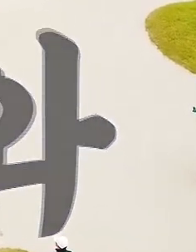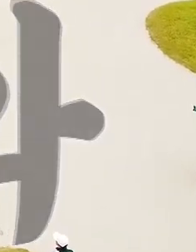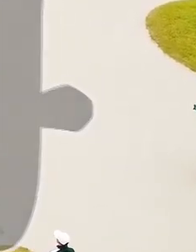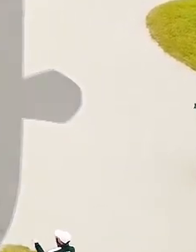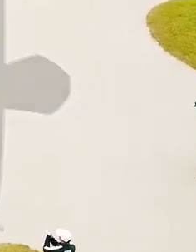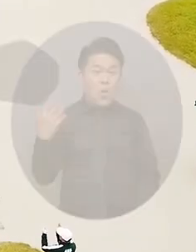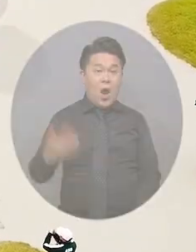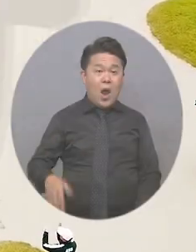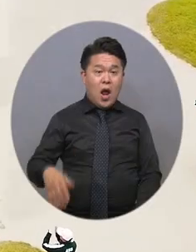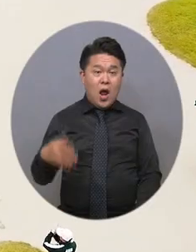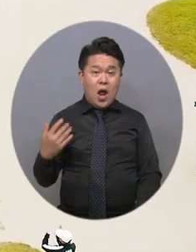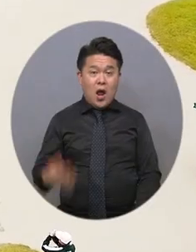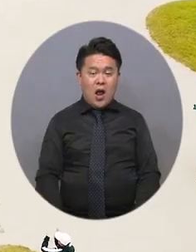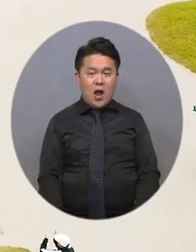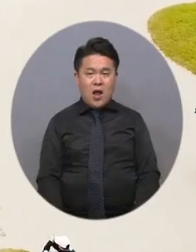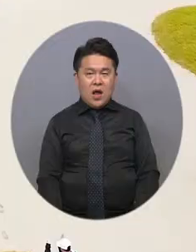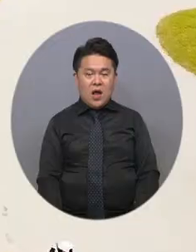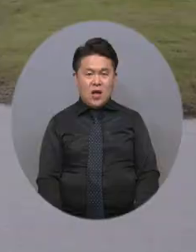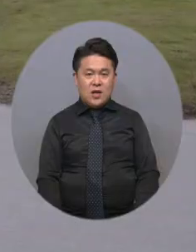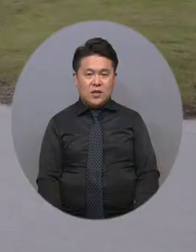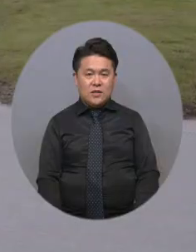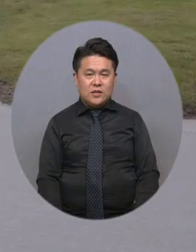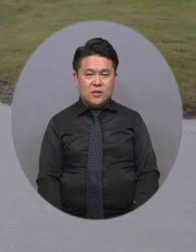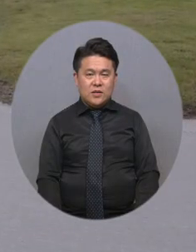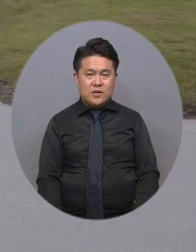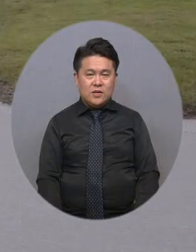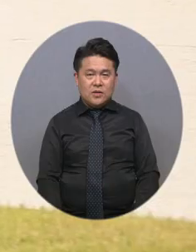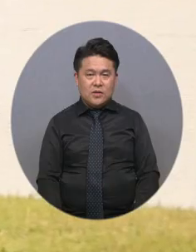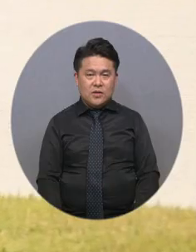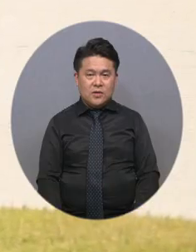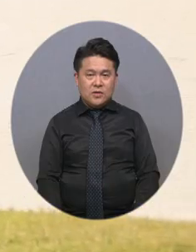와! 와!